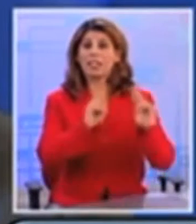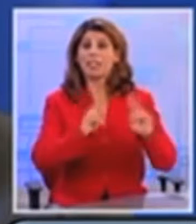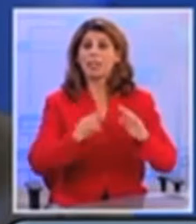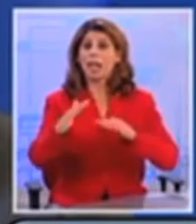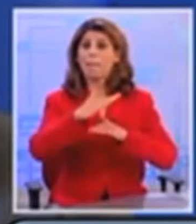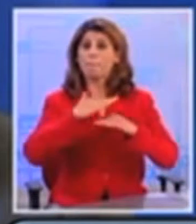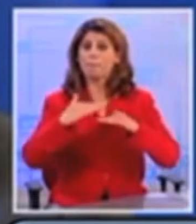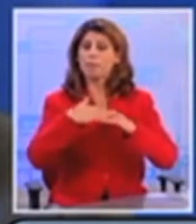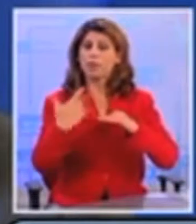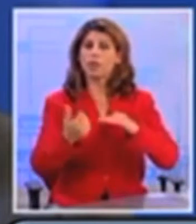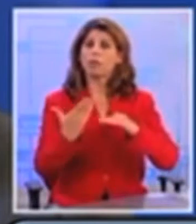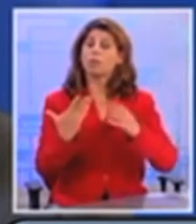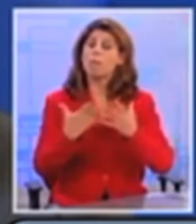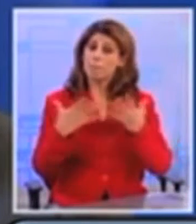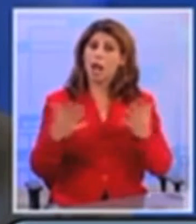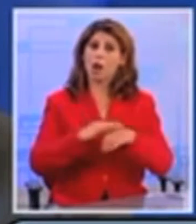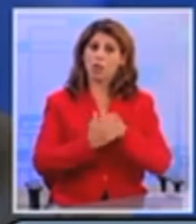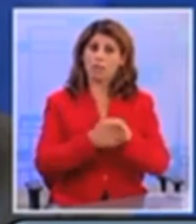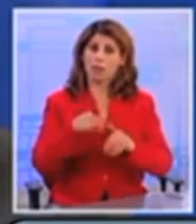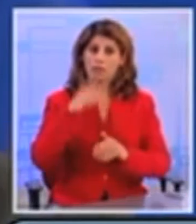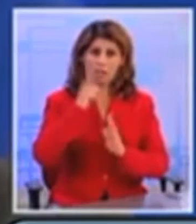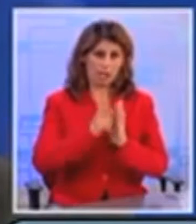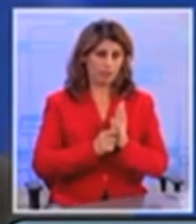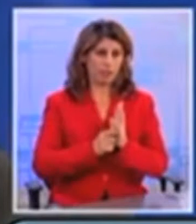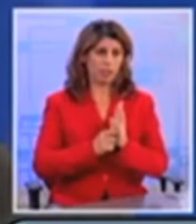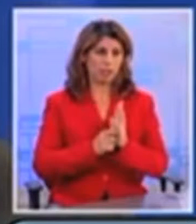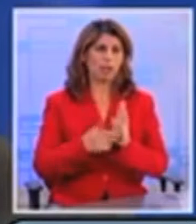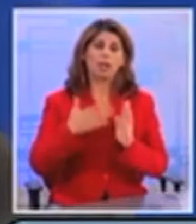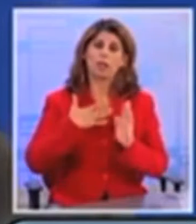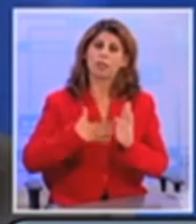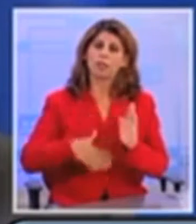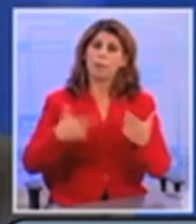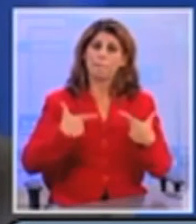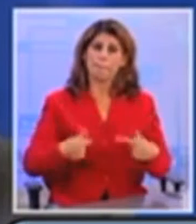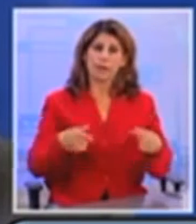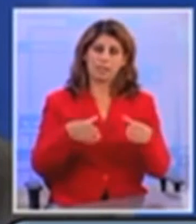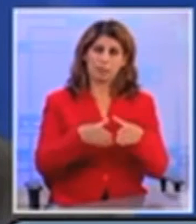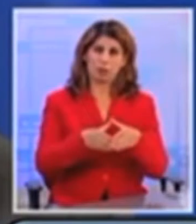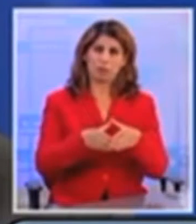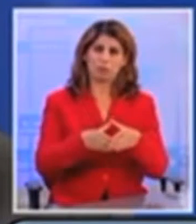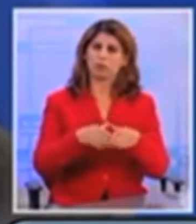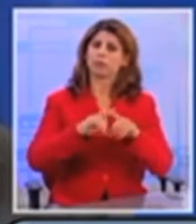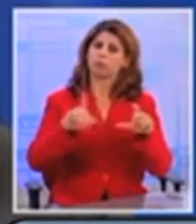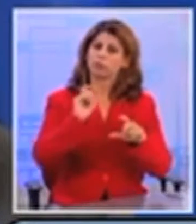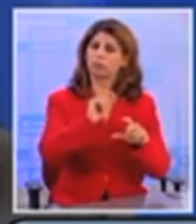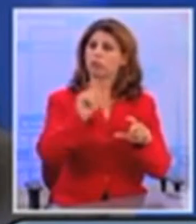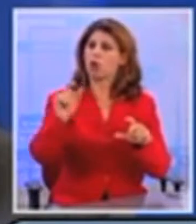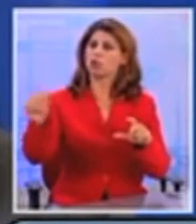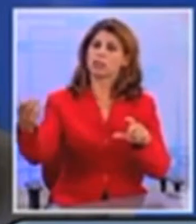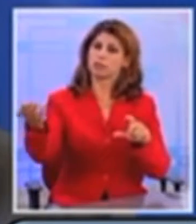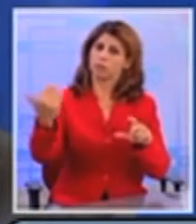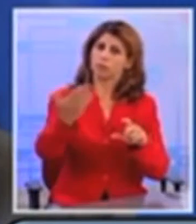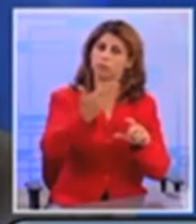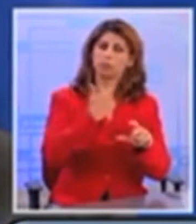Plusieurs membres de la Commission ont été invités à de multiples endroits d'Europe et d'Amérique